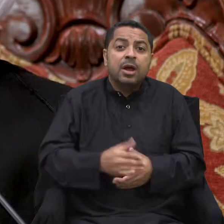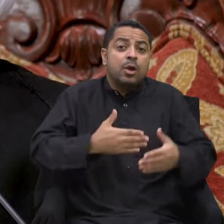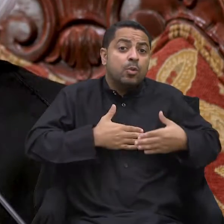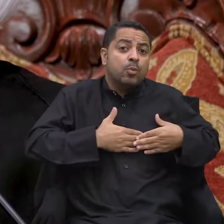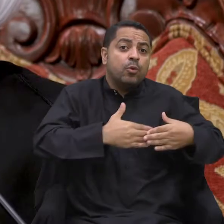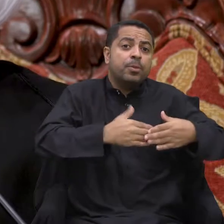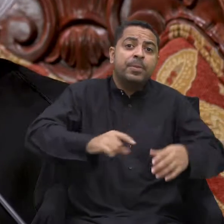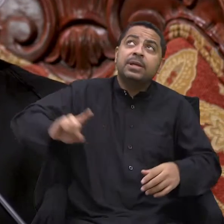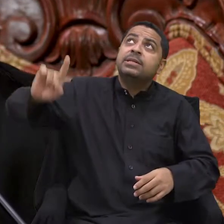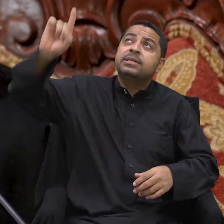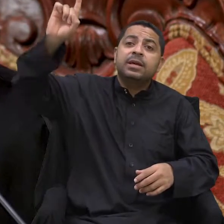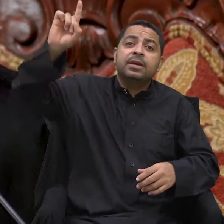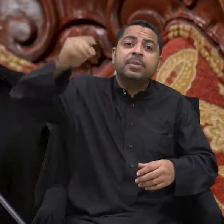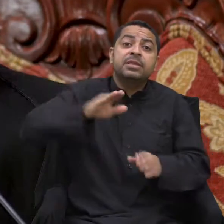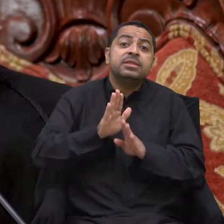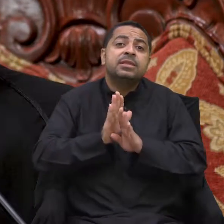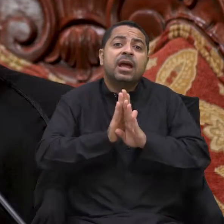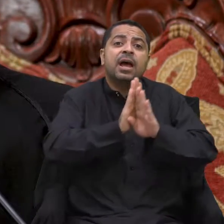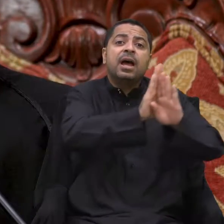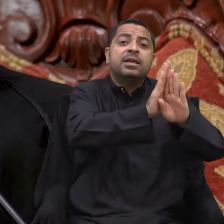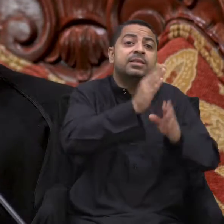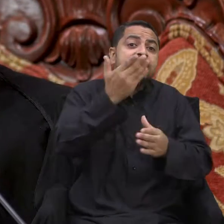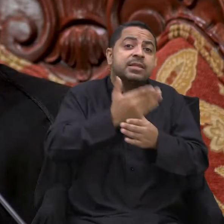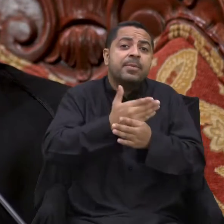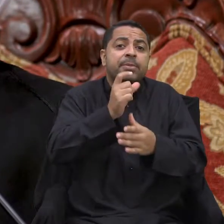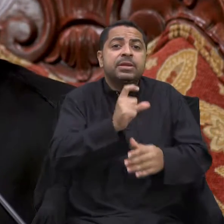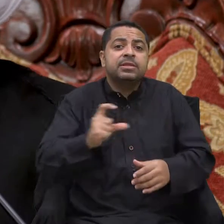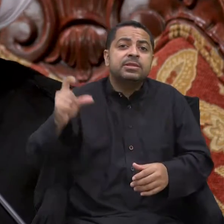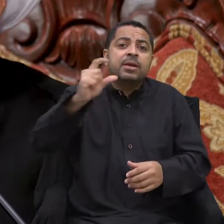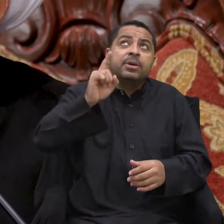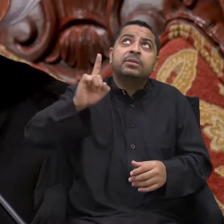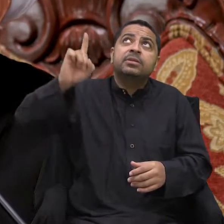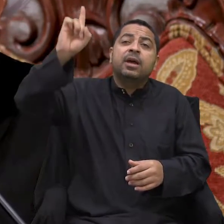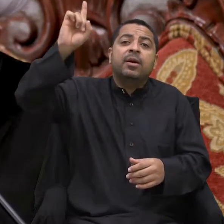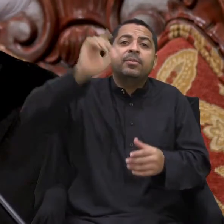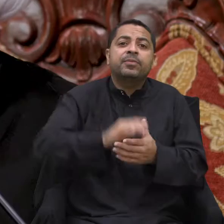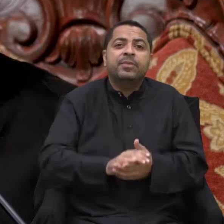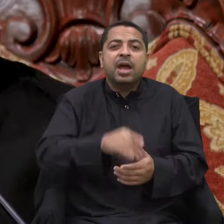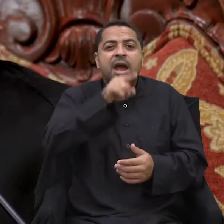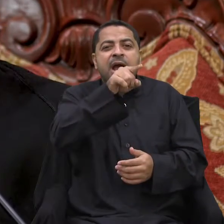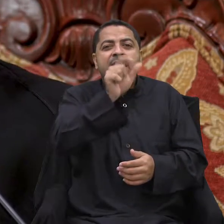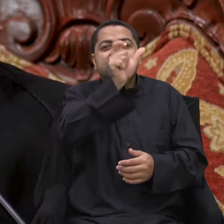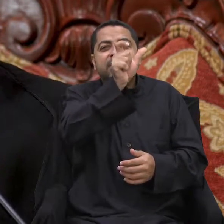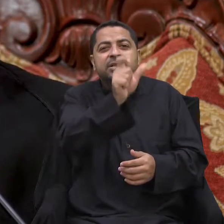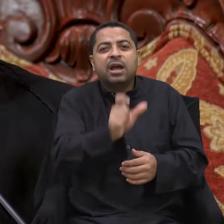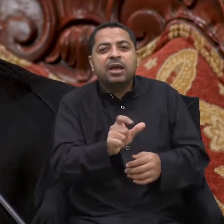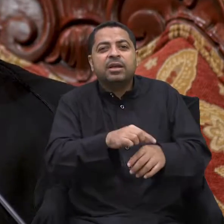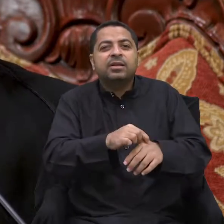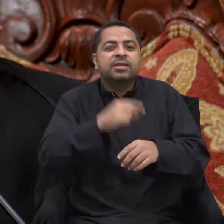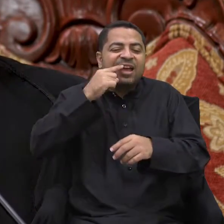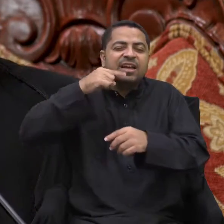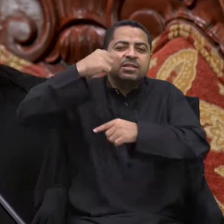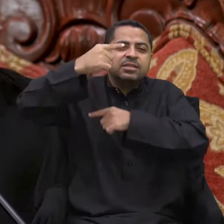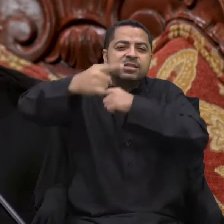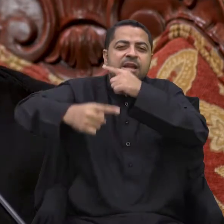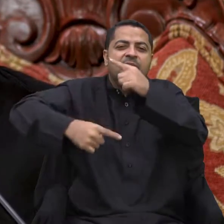بحب الله، بالتضحية من أجل الله، أيضا هذا الإنسان سيبقى